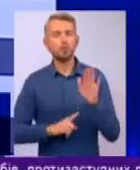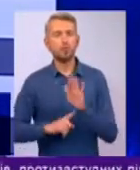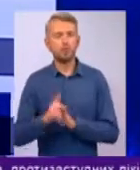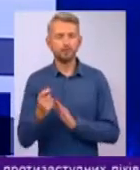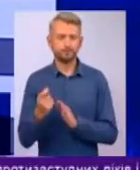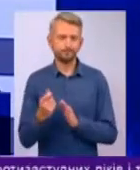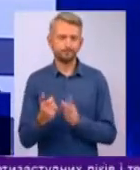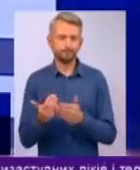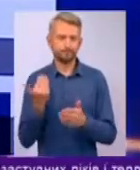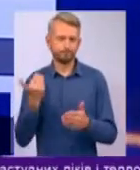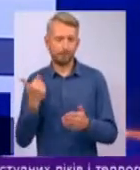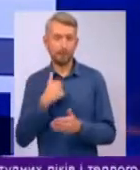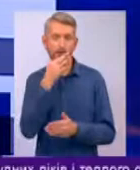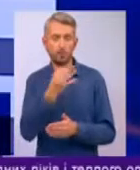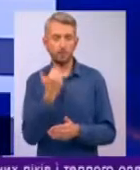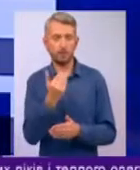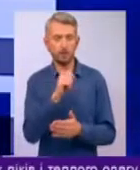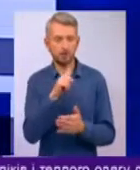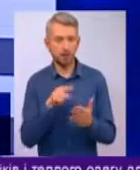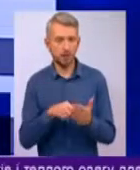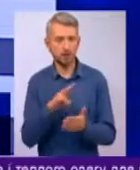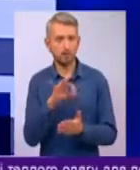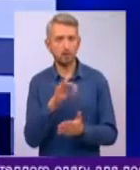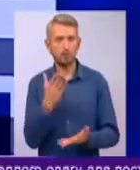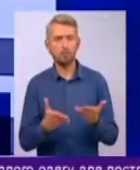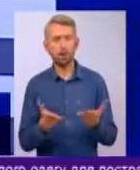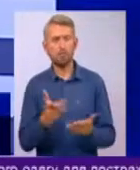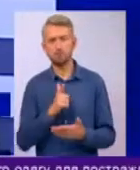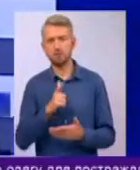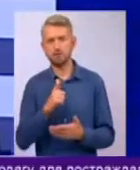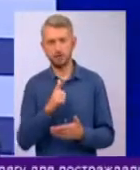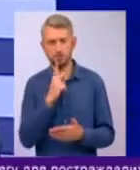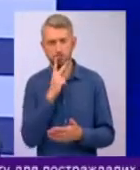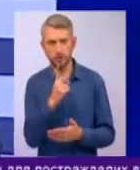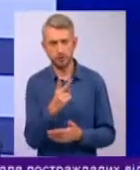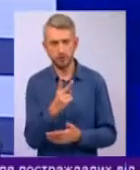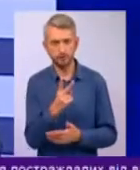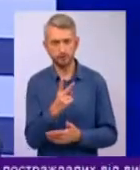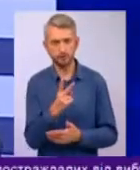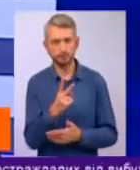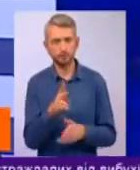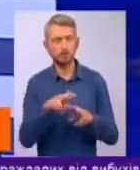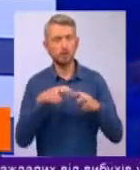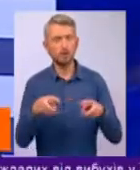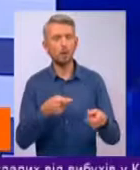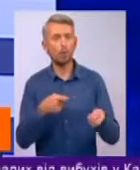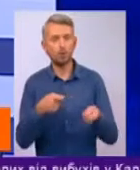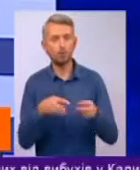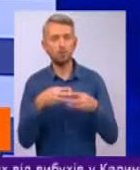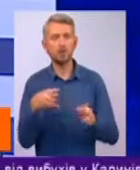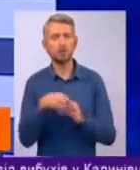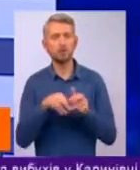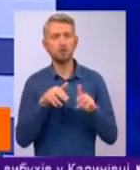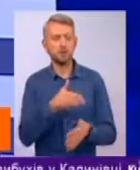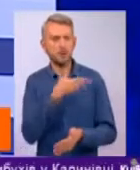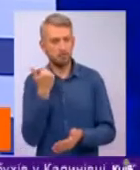боку. От, я відповім зараз на ваше питання. Ну, мабуть, ми з вами обидва дивились засідання уряду. Міністра внутрішніх справ